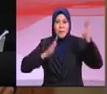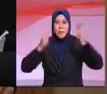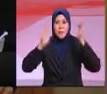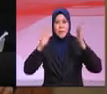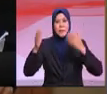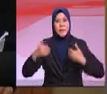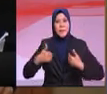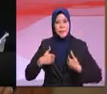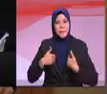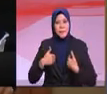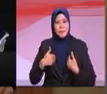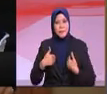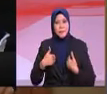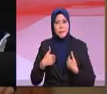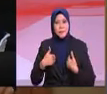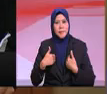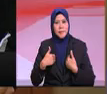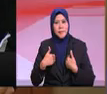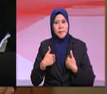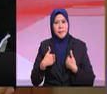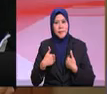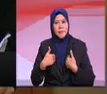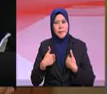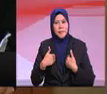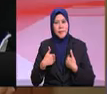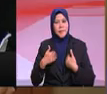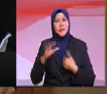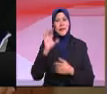akan mempunyai